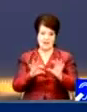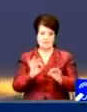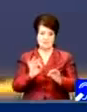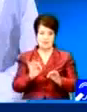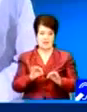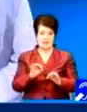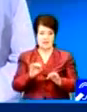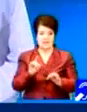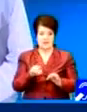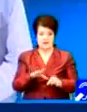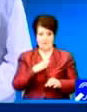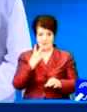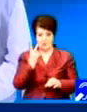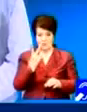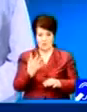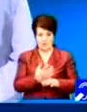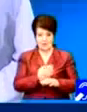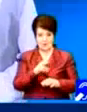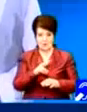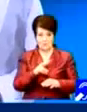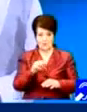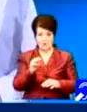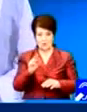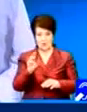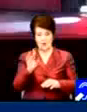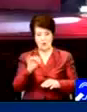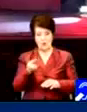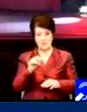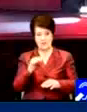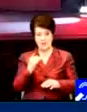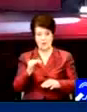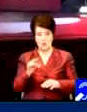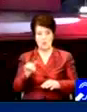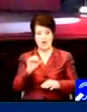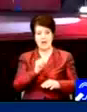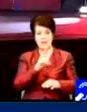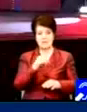Premiul Medicul Anului a avut doi câștigători, Ludmila Tofan-Scutaru și Cezara Andronache.